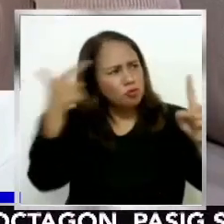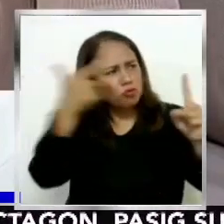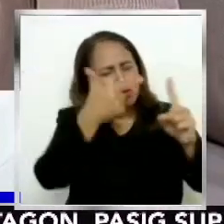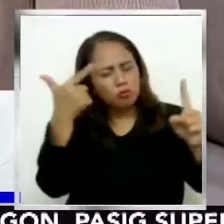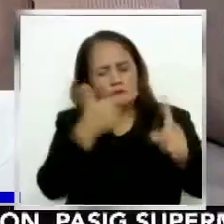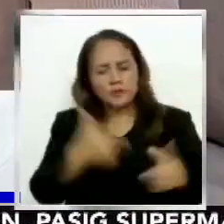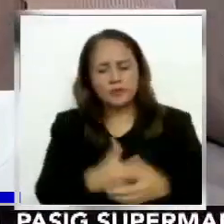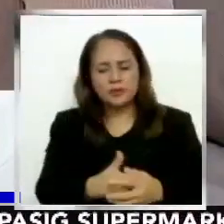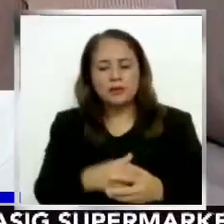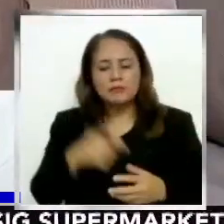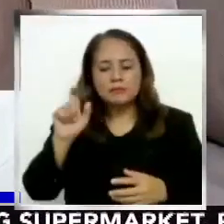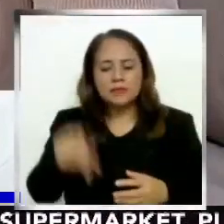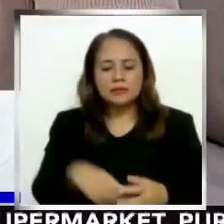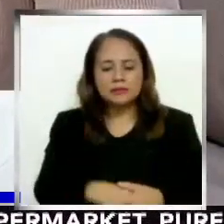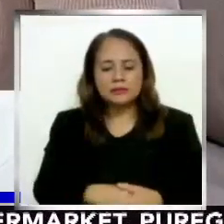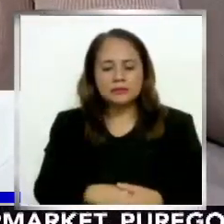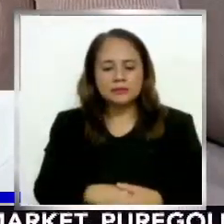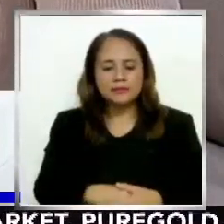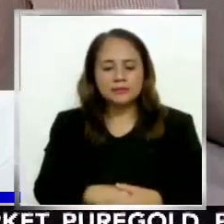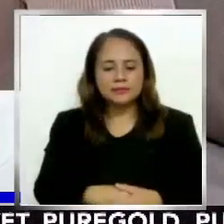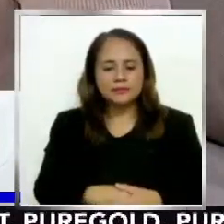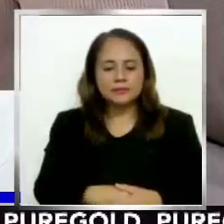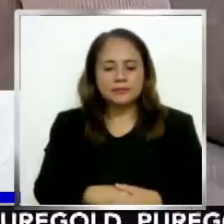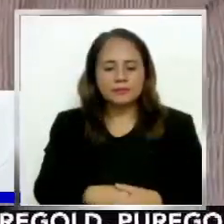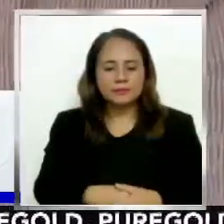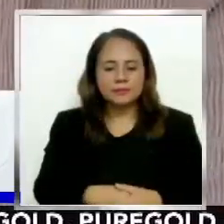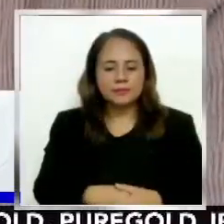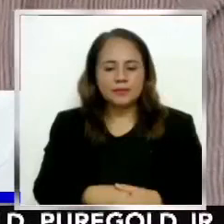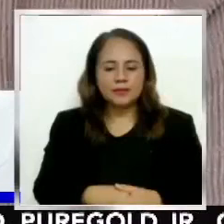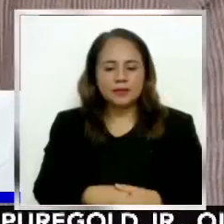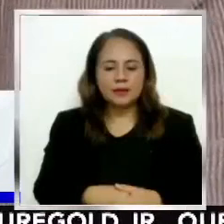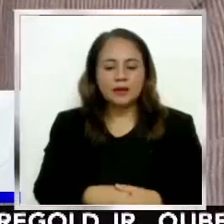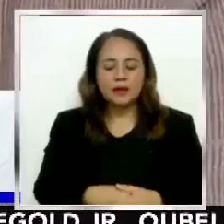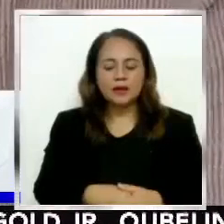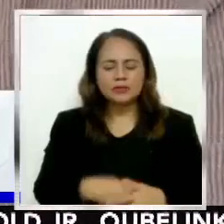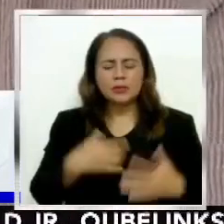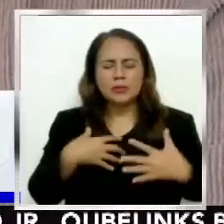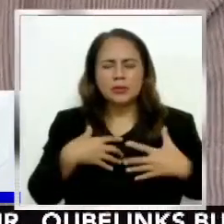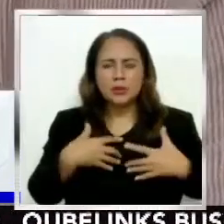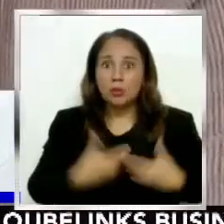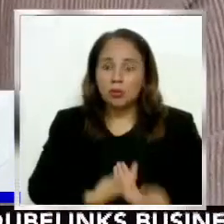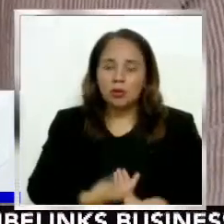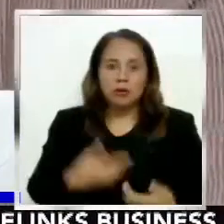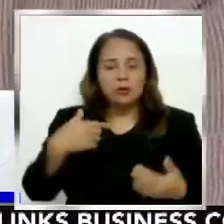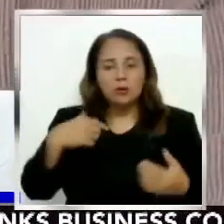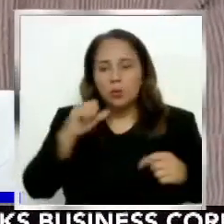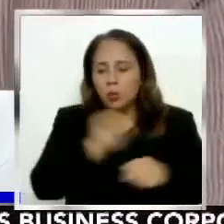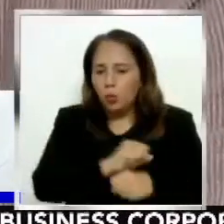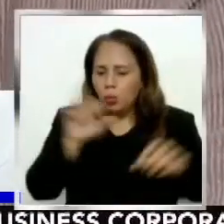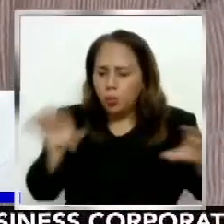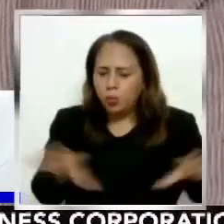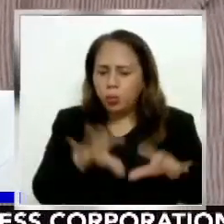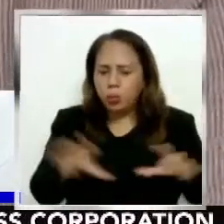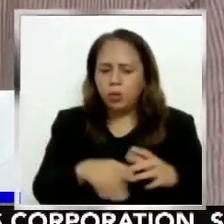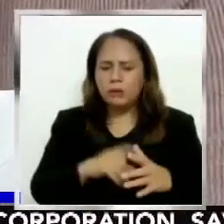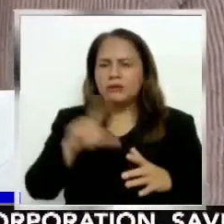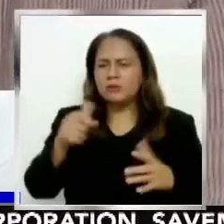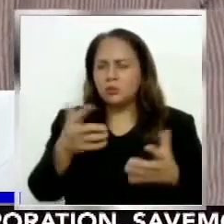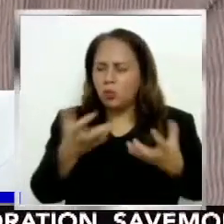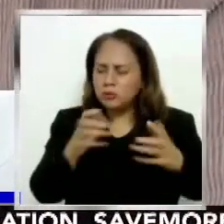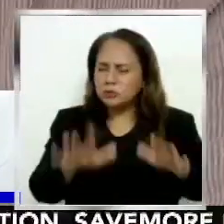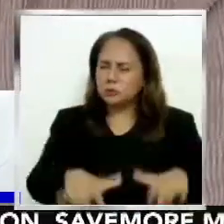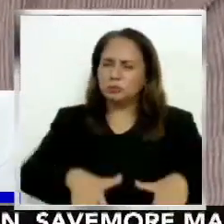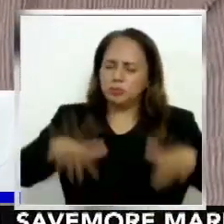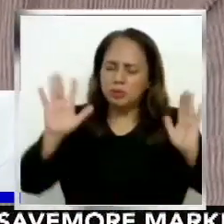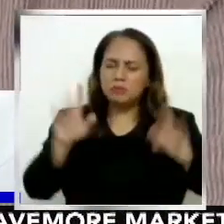matinding pagtsatsaga, matinding pagpupuyat. Along the way, pwede kang umayaw, bumigay. Pero dahil malinaw yung gusto